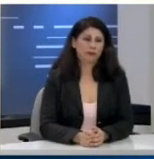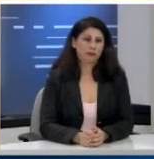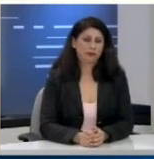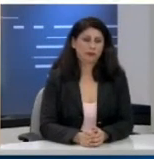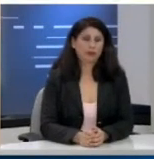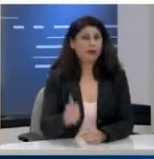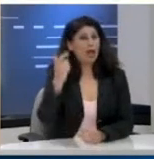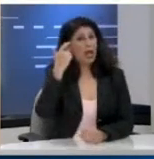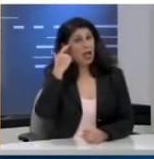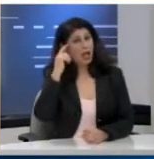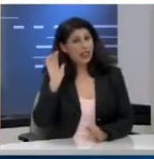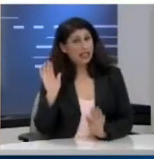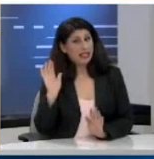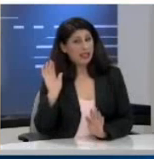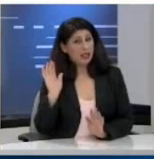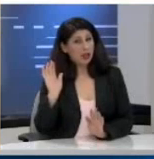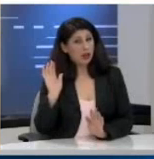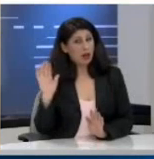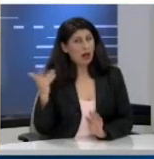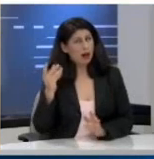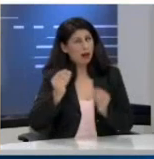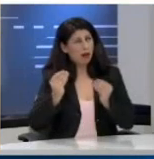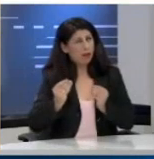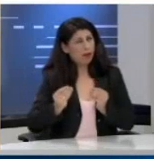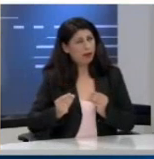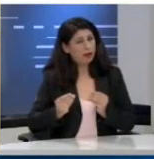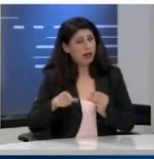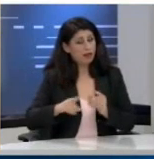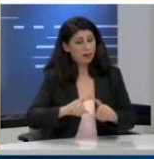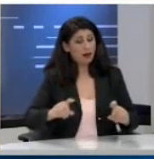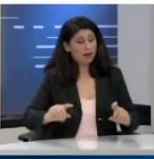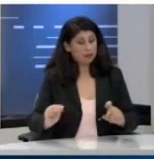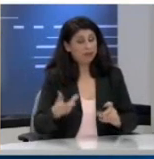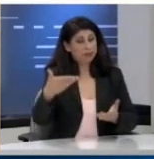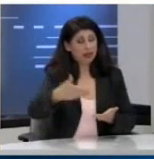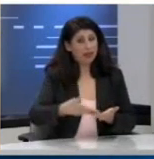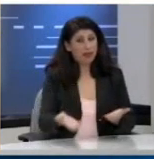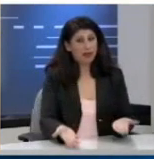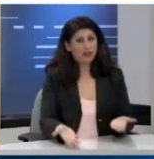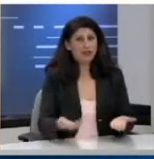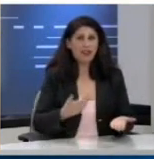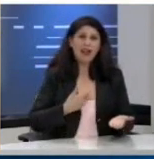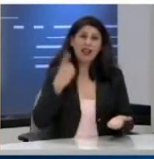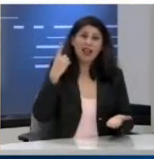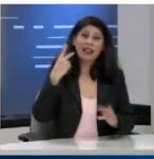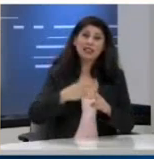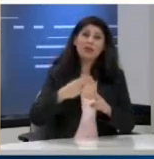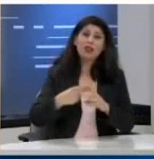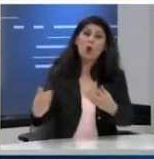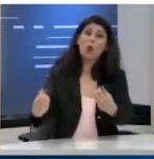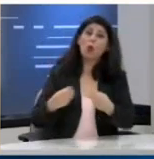δεν ξέρω αν το είχατε συνυπολογίσει ότι θα έρθουν έτσι τα πράγματα. Μας κάνατε όμως ένα σημαντικό